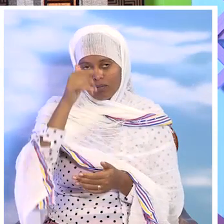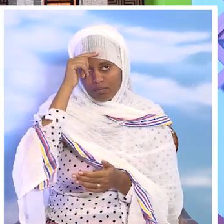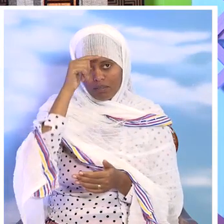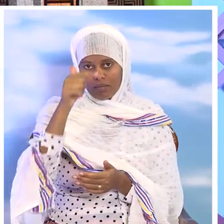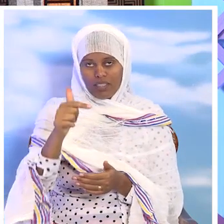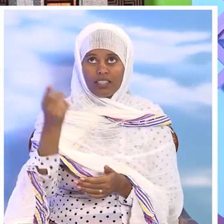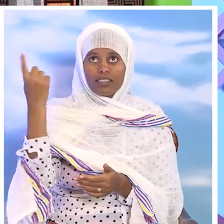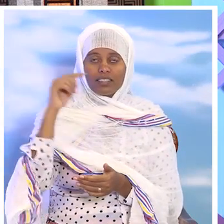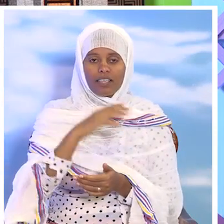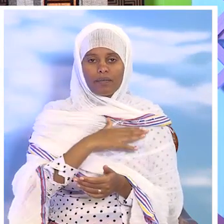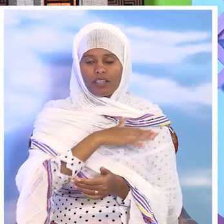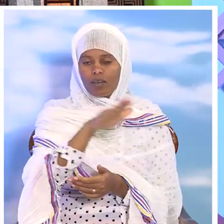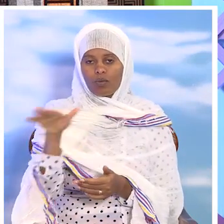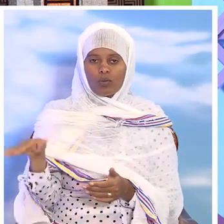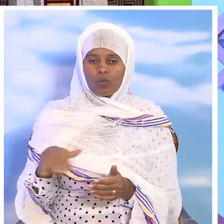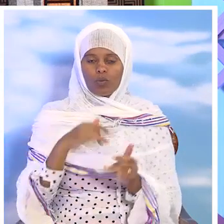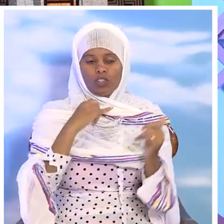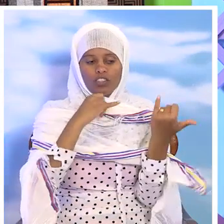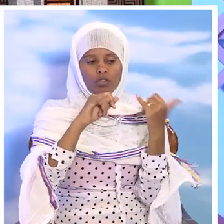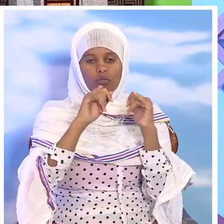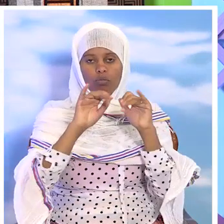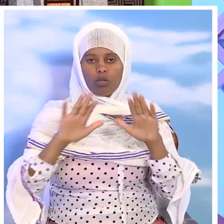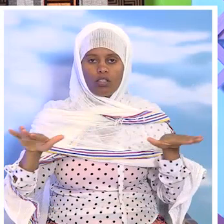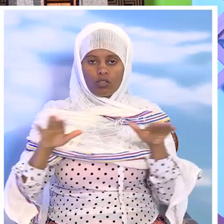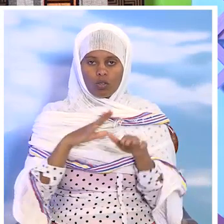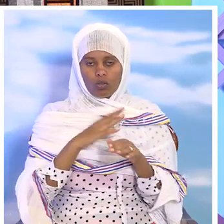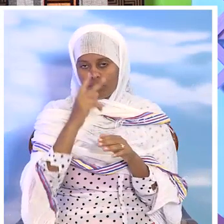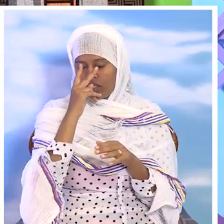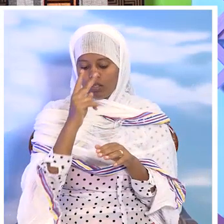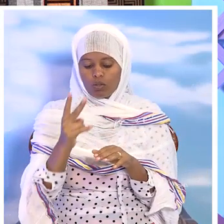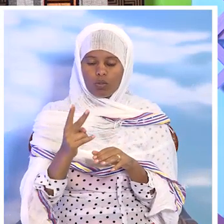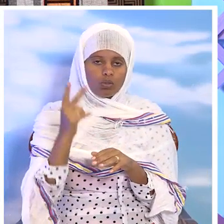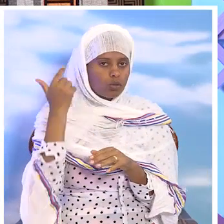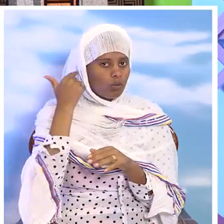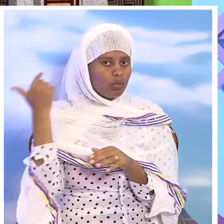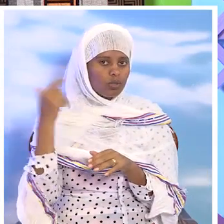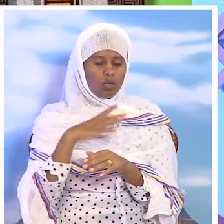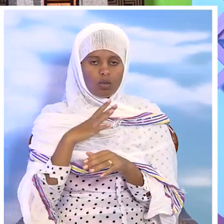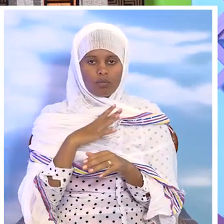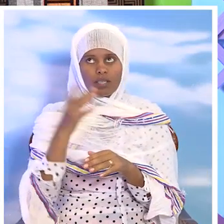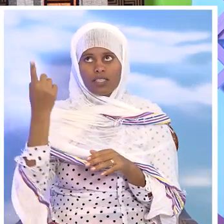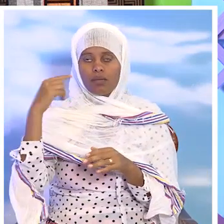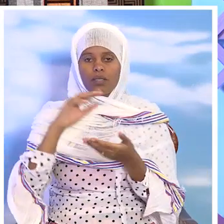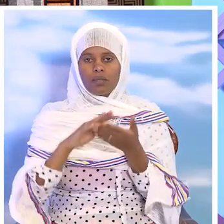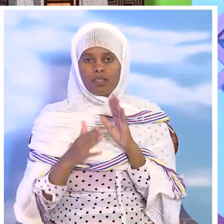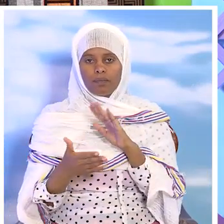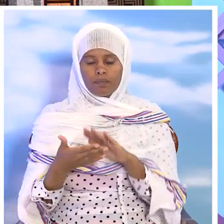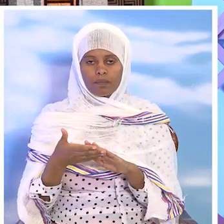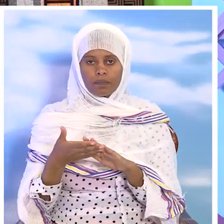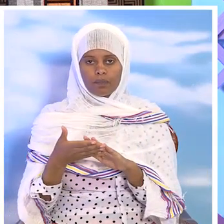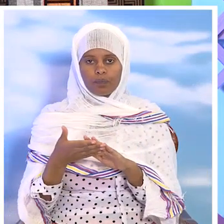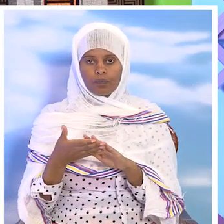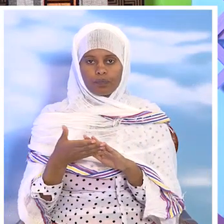ምእመናን ህዝበ እግዚአብሔር አኩሉ ኩርናዓት ኮንኩም ተከታተሉን ሰምዑን ዘለኹም ናይ እግዚአብሔር ቤተሰብ